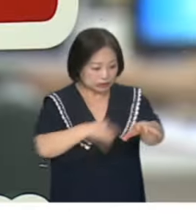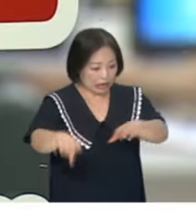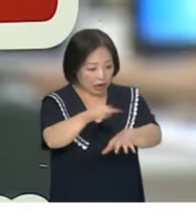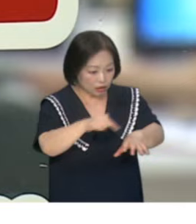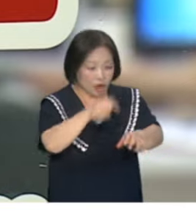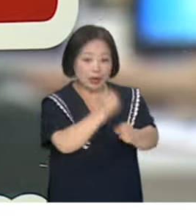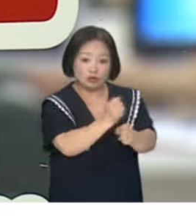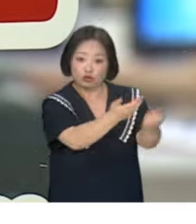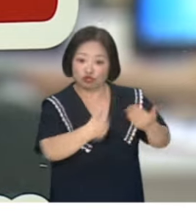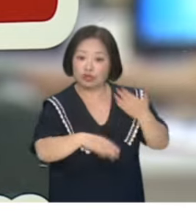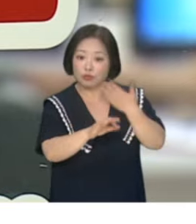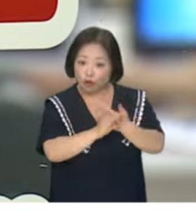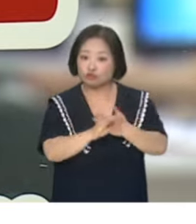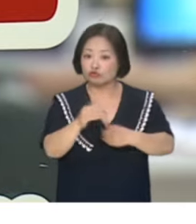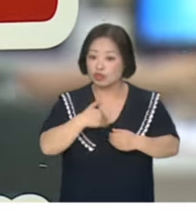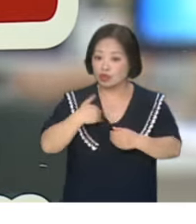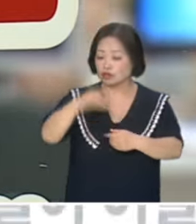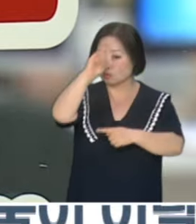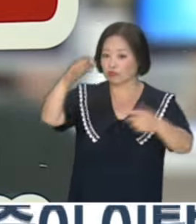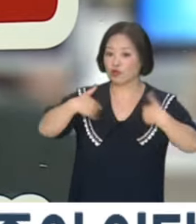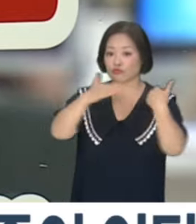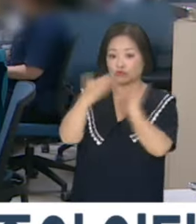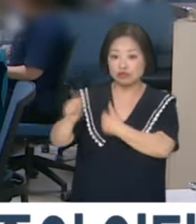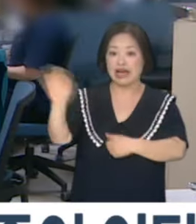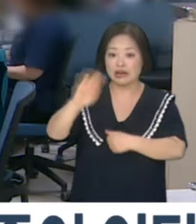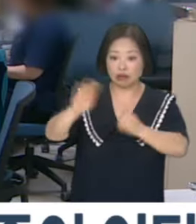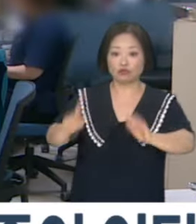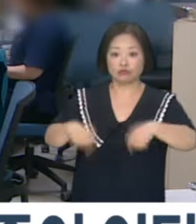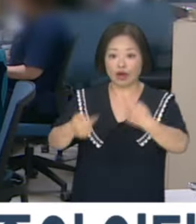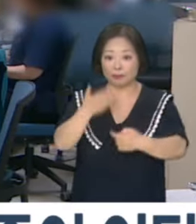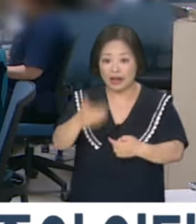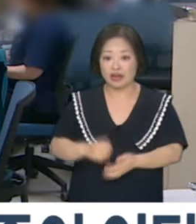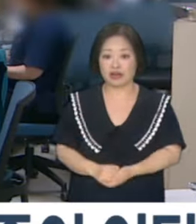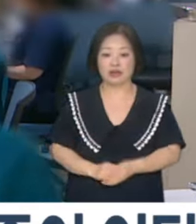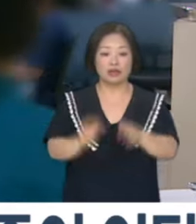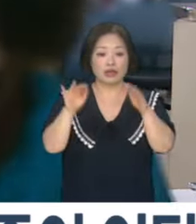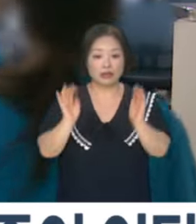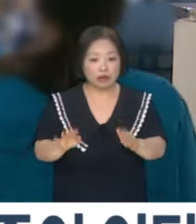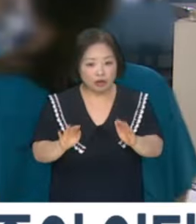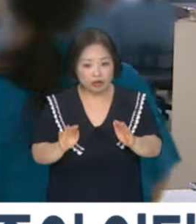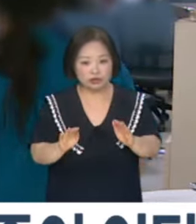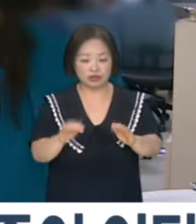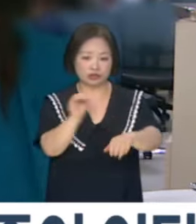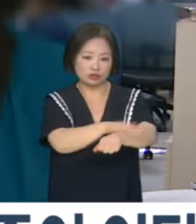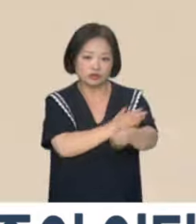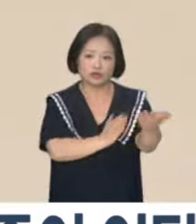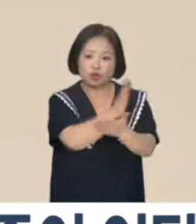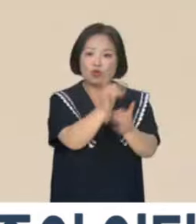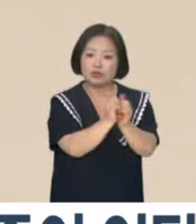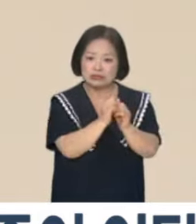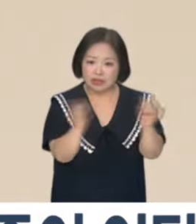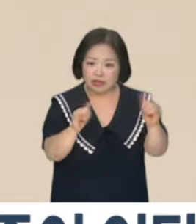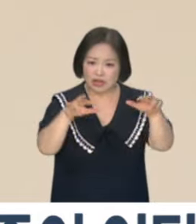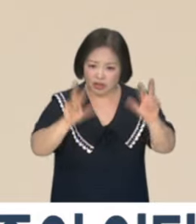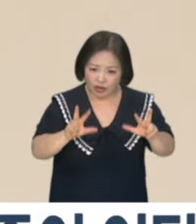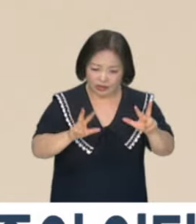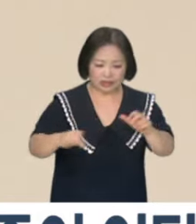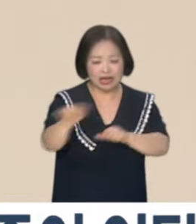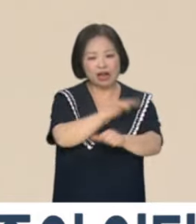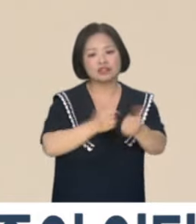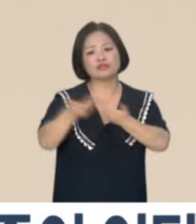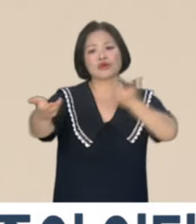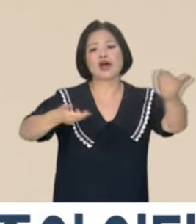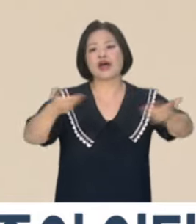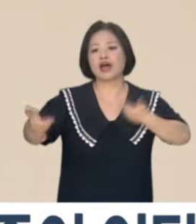것입니다. 응급실에선 의사들이 버티다 못해 개업으로 빠지거나 아예 떠나버리고 있습니다.